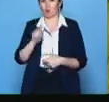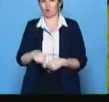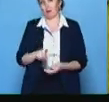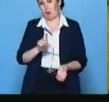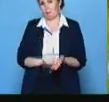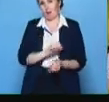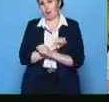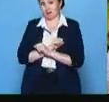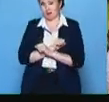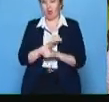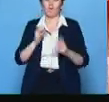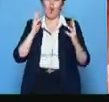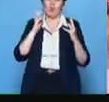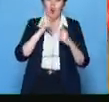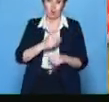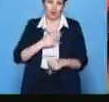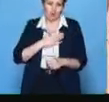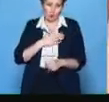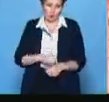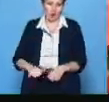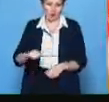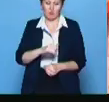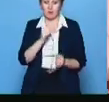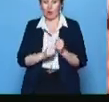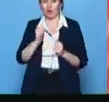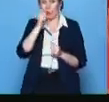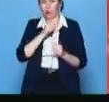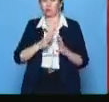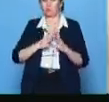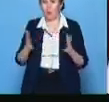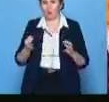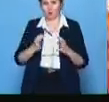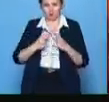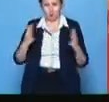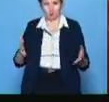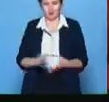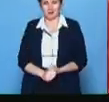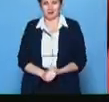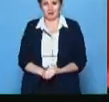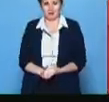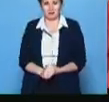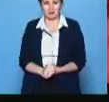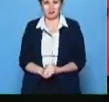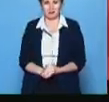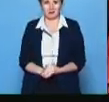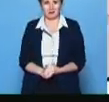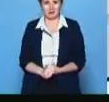таких влюбленных в нашу республику с каждым годом все больше. Елена Галимуллина, Юрий Егоров, телеканал «Моя Удмуртия».